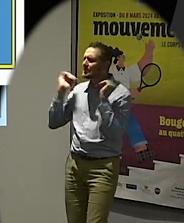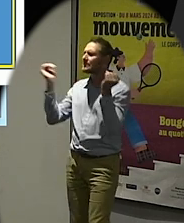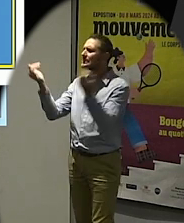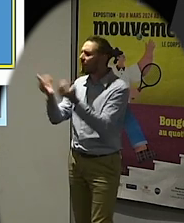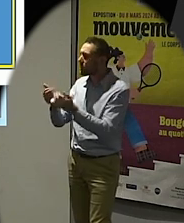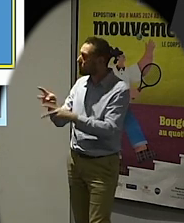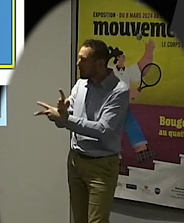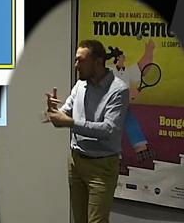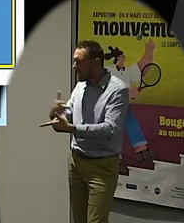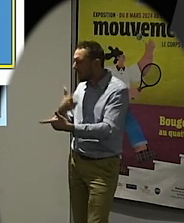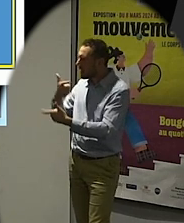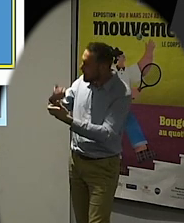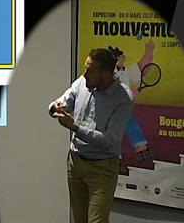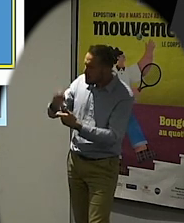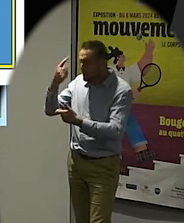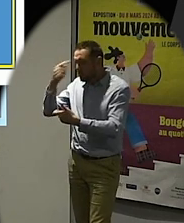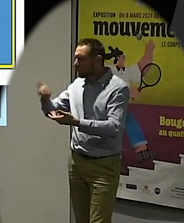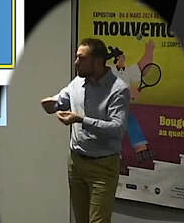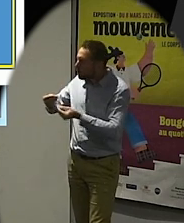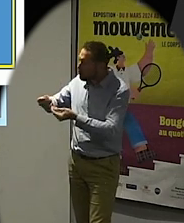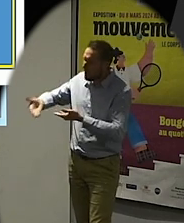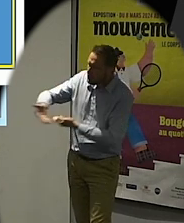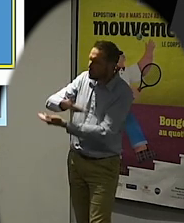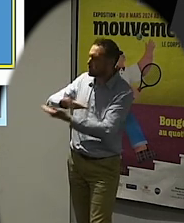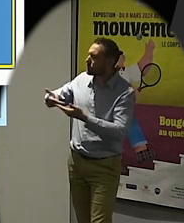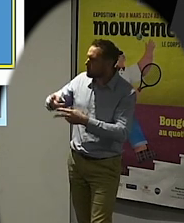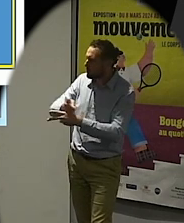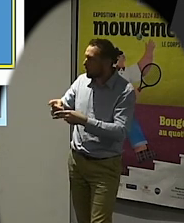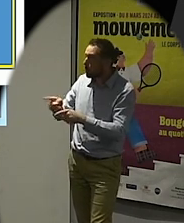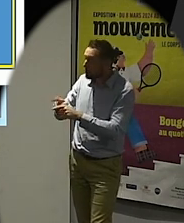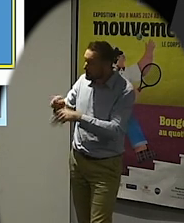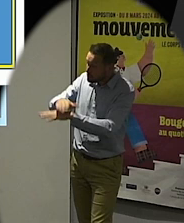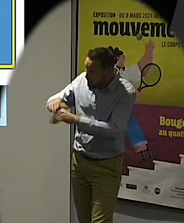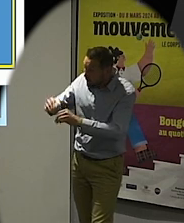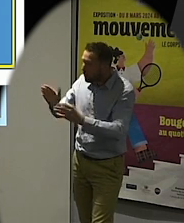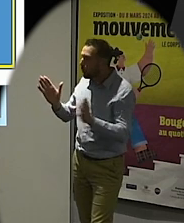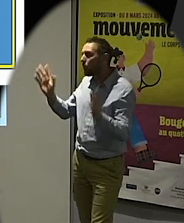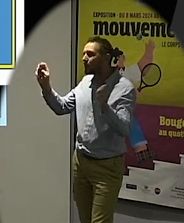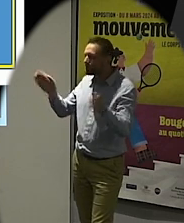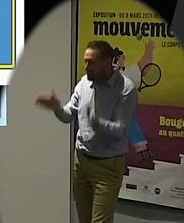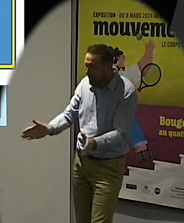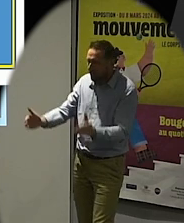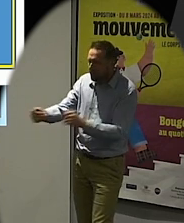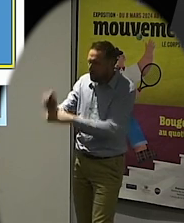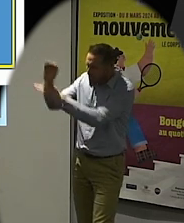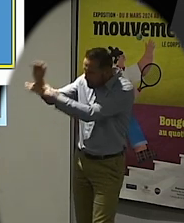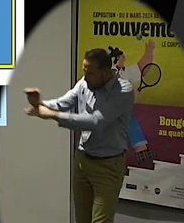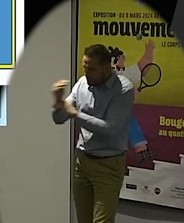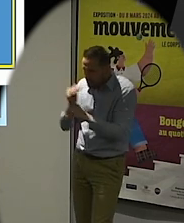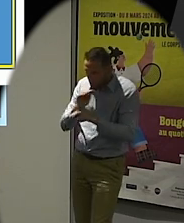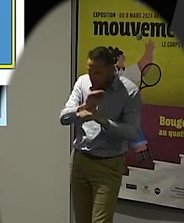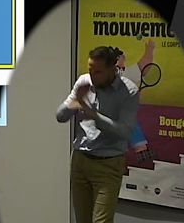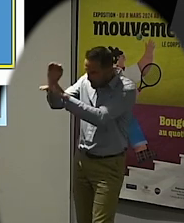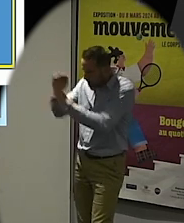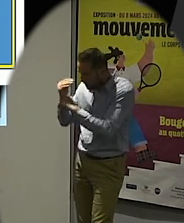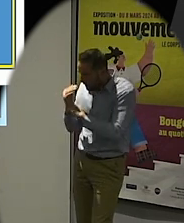interactions. Et puis surtout, toutes les personnes qui nous entourent et qui vont créer un cadre de bienveillance où on va se sentir un peu plus confiant.